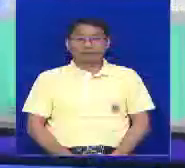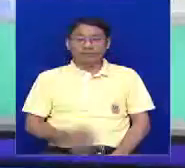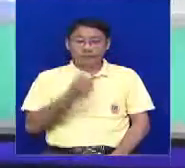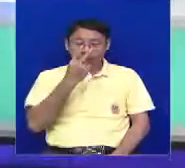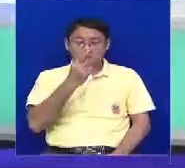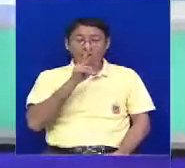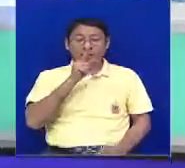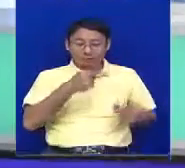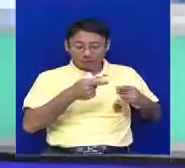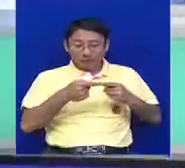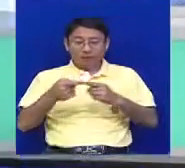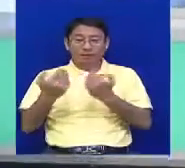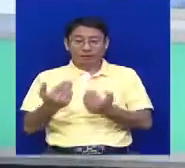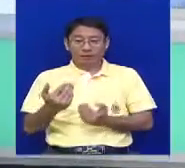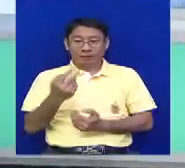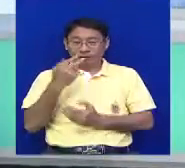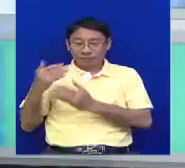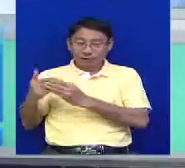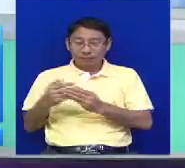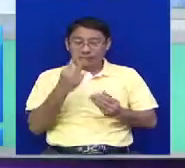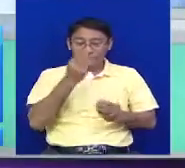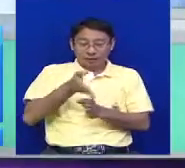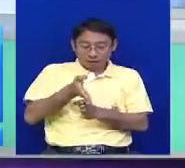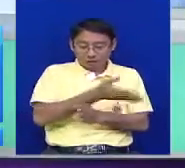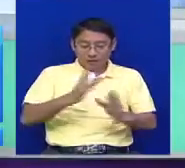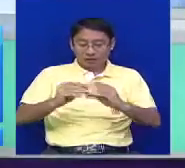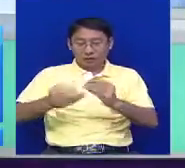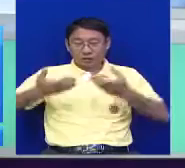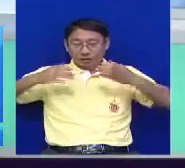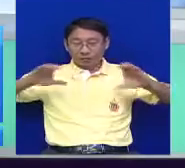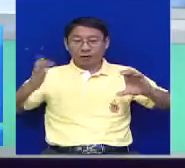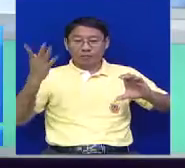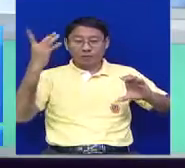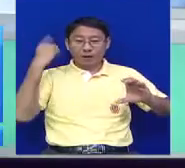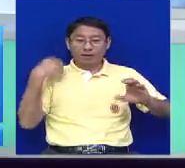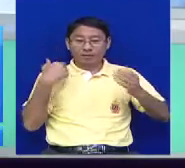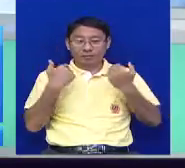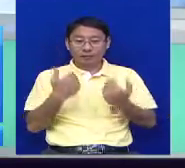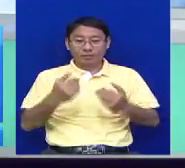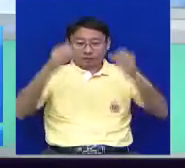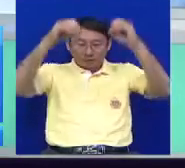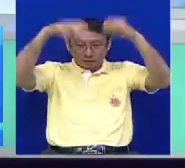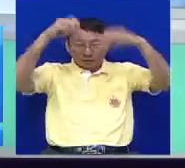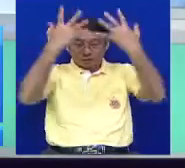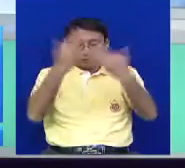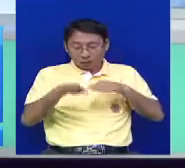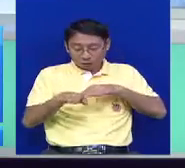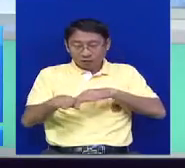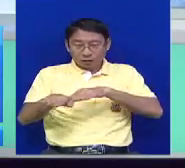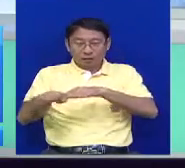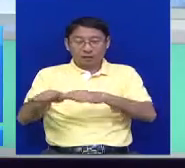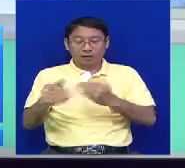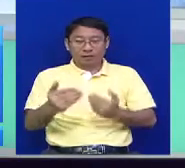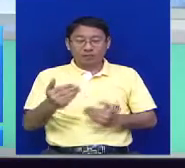ลับมาช่วงนี้นะคะพาคุณผู้ชมไปดูบรรยากาศก่อนการประชุมคณะรัฐมนตรีกันบ้างค่ะเมื่อวานนี้ต้องบอกว่าฝนตกรถติด โอ้โห